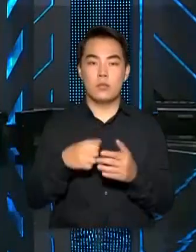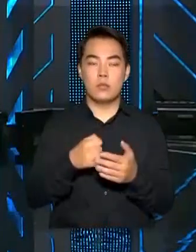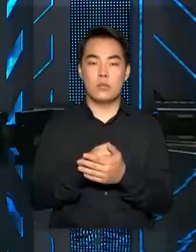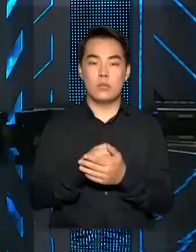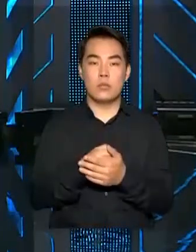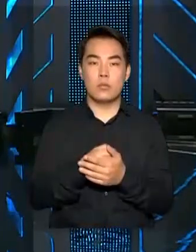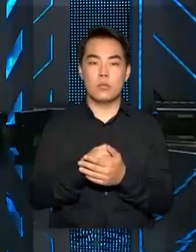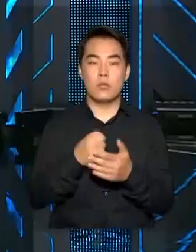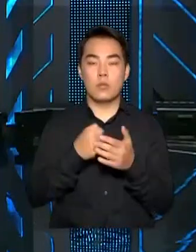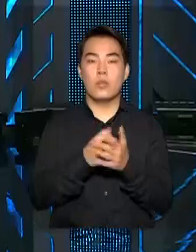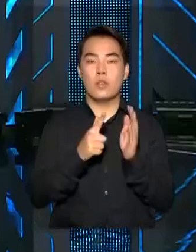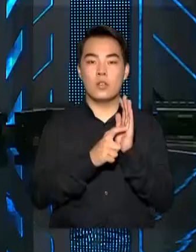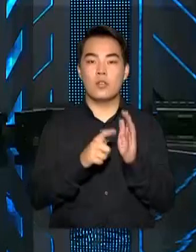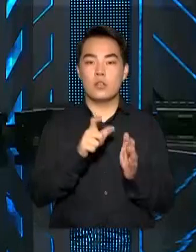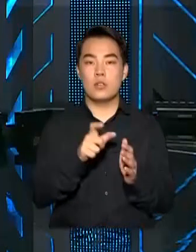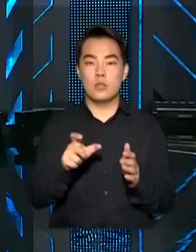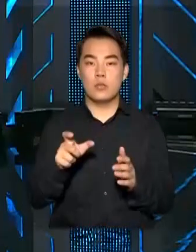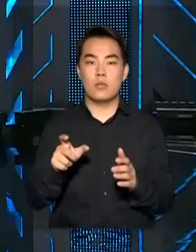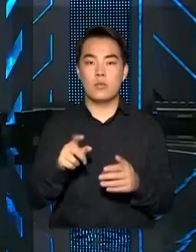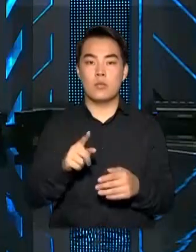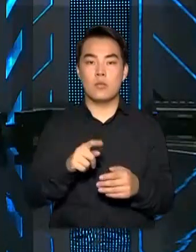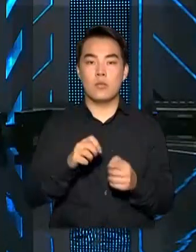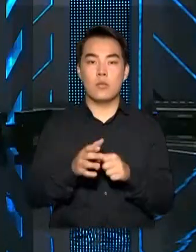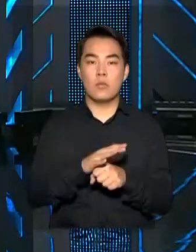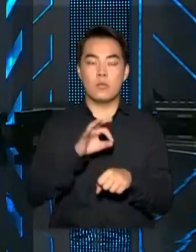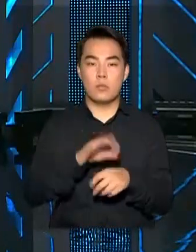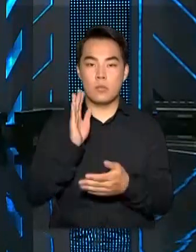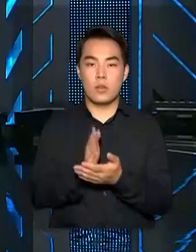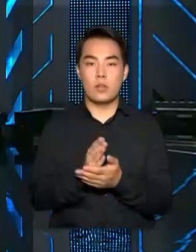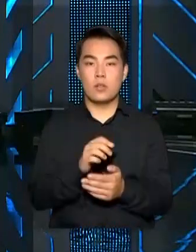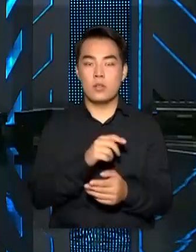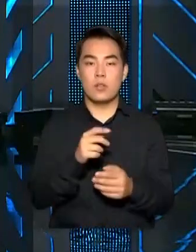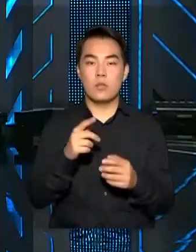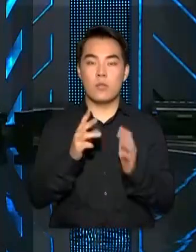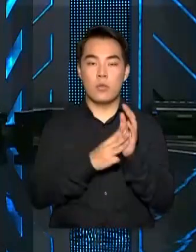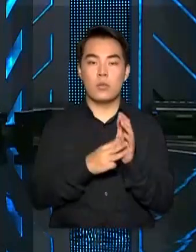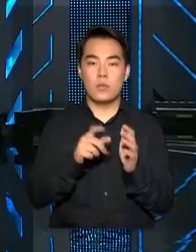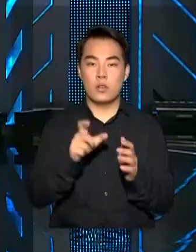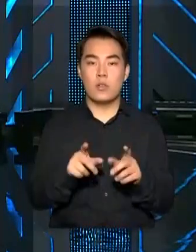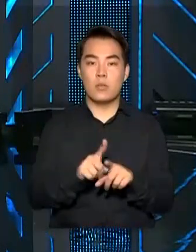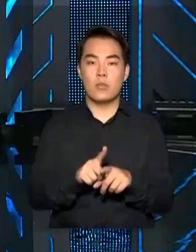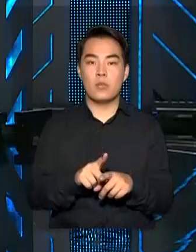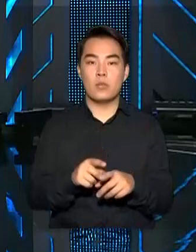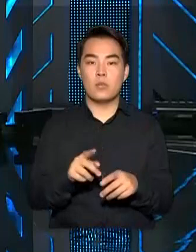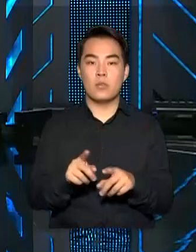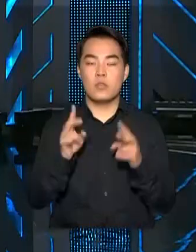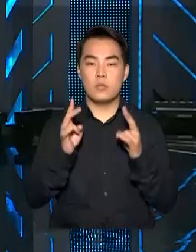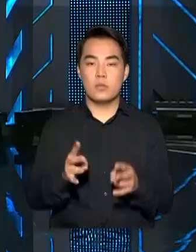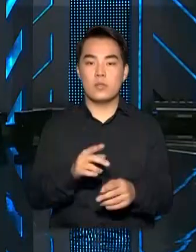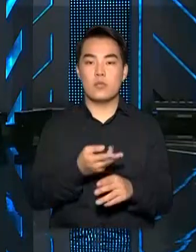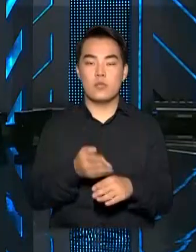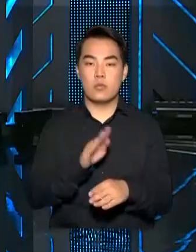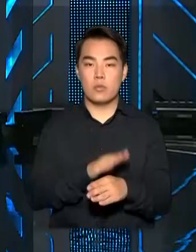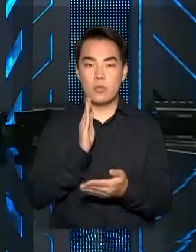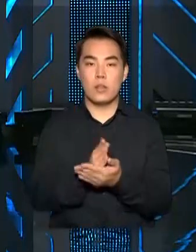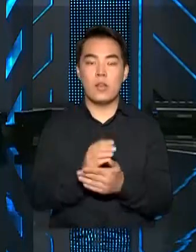заболевших достигло почти 700 человек 8 из них в тяжелом состоянии добавлю в нашу страну могут завести очередную партию вакцины